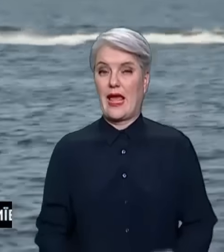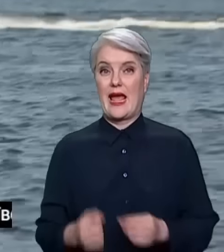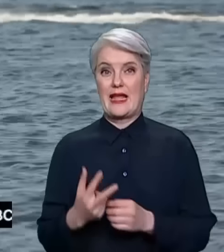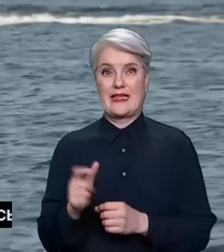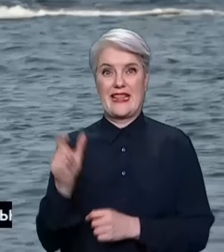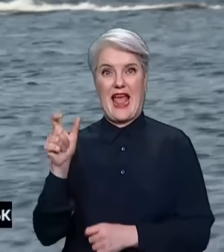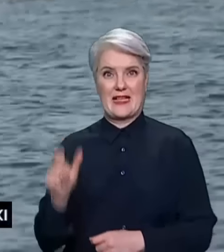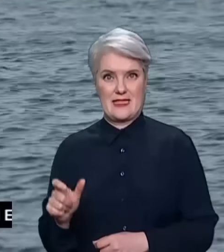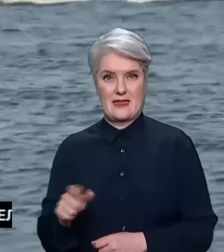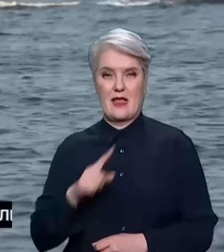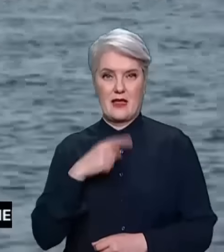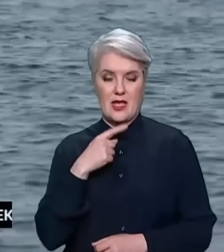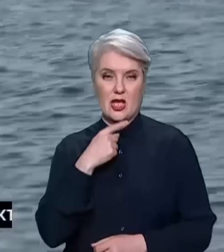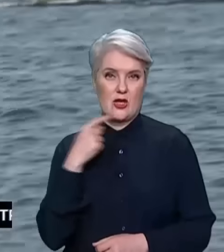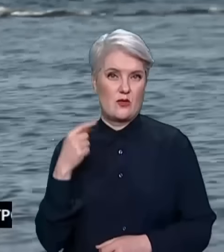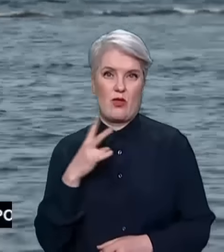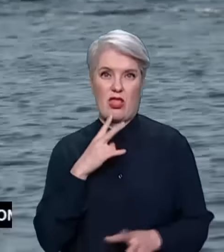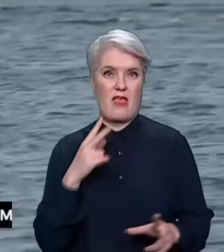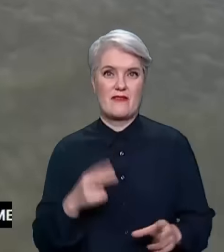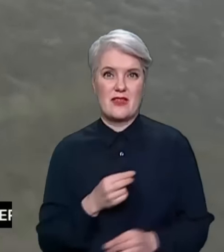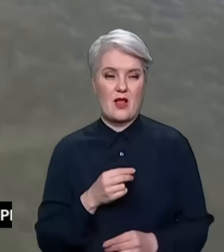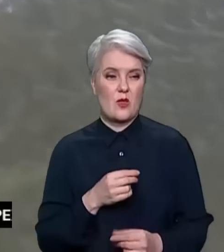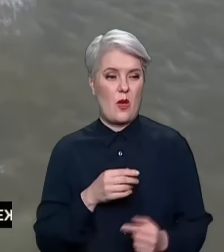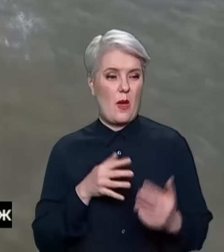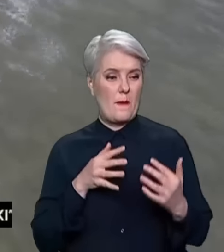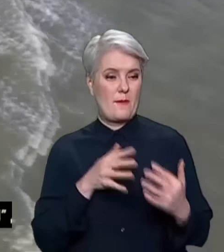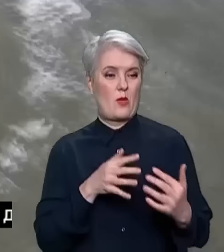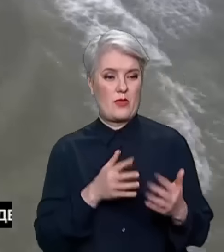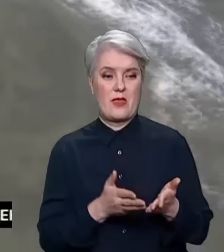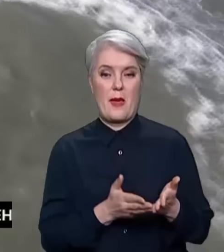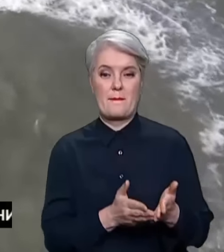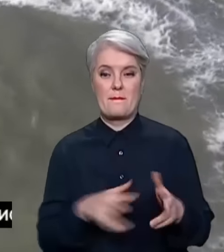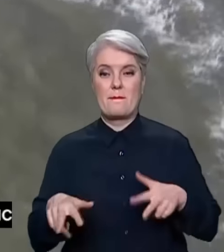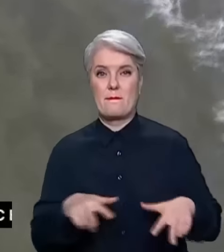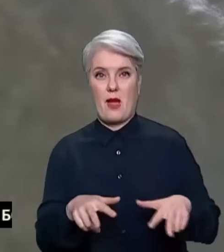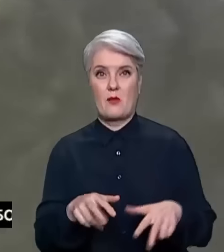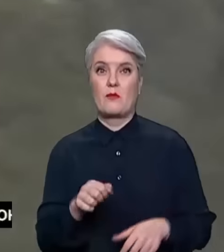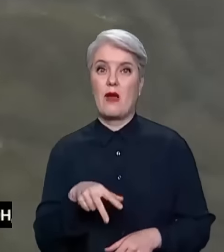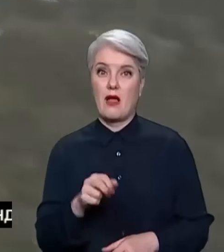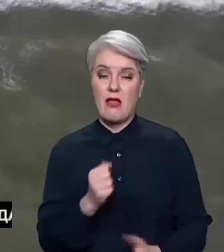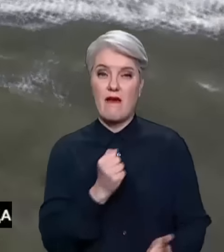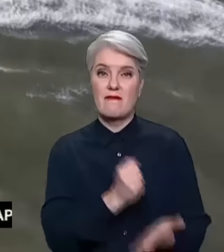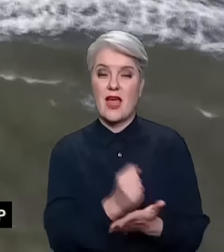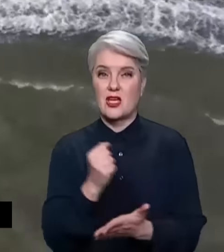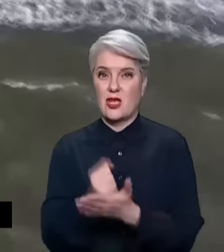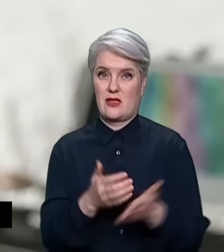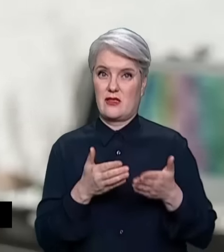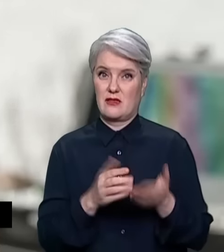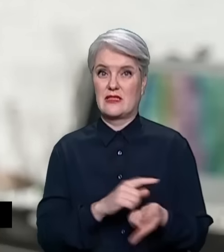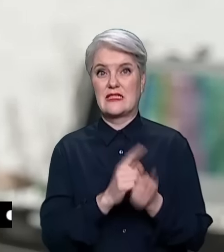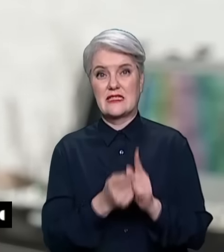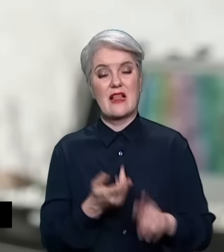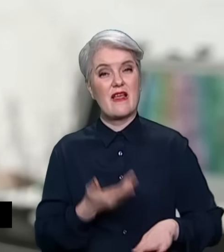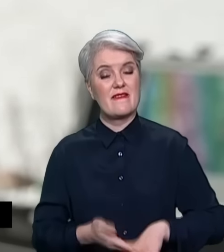Тринадцятий каже, що росіяни й досі невдало протидіють магорам. Однак вражати цілі бійцям ГУРУ стало важче з іншої причини.